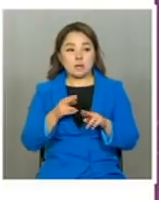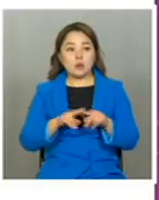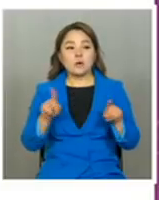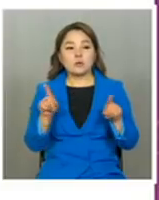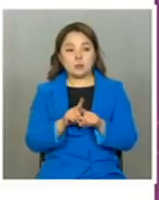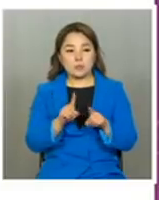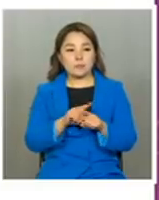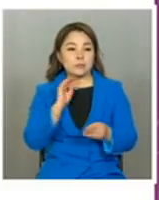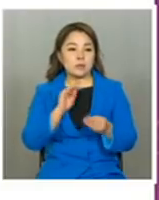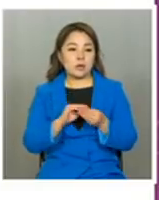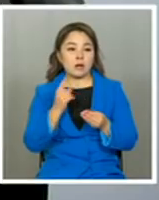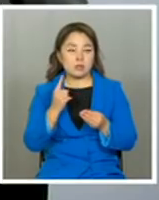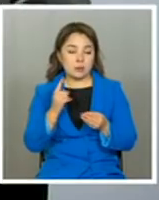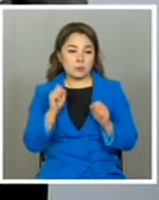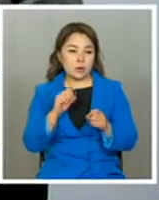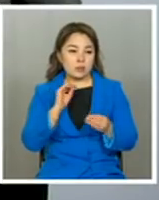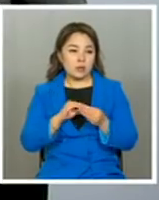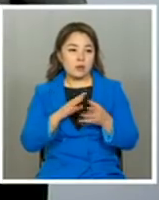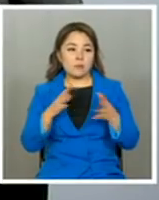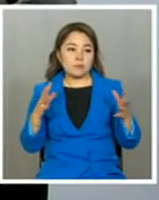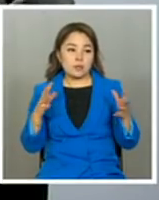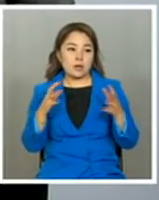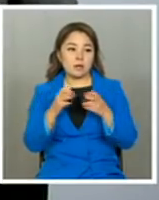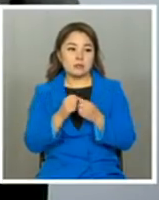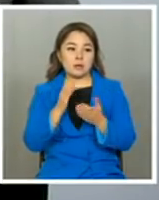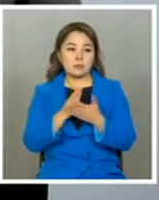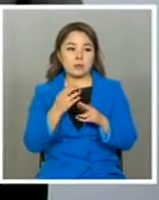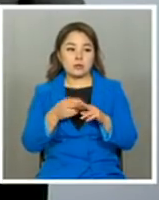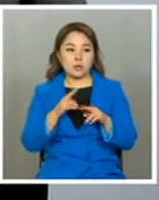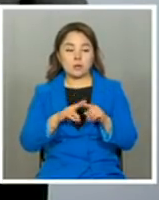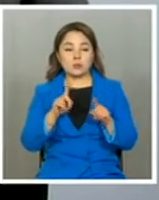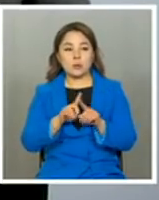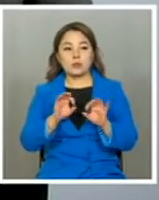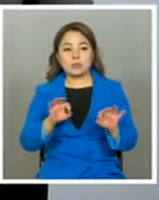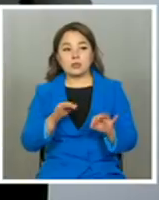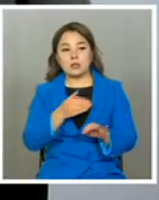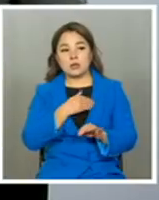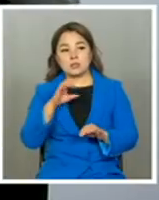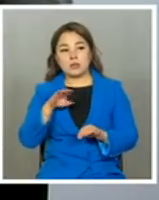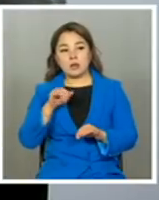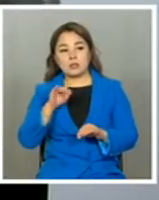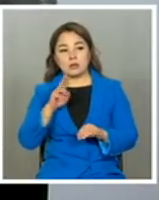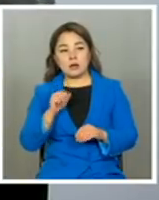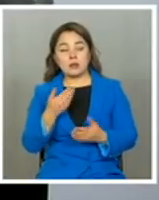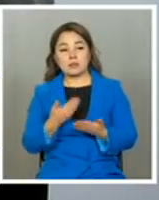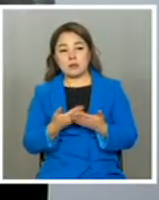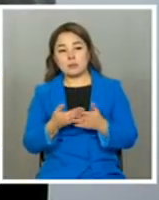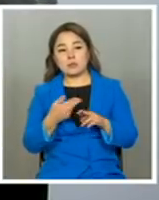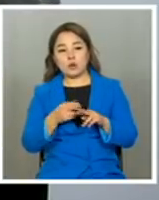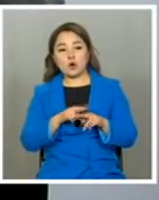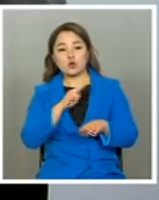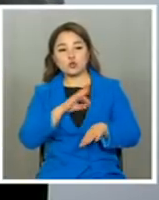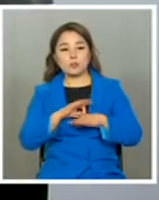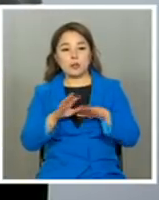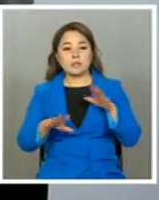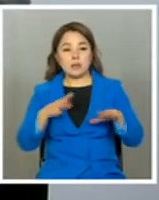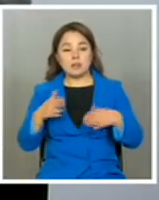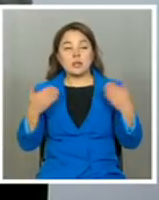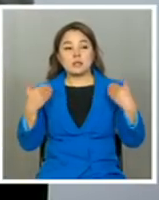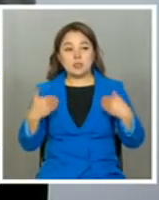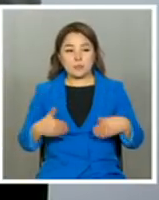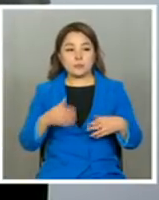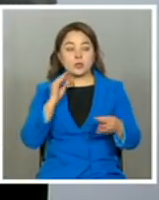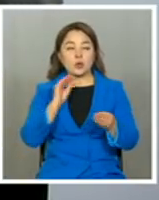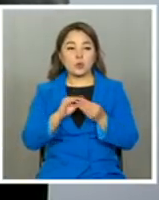ғана жиырылып отырады. Ал енді статикалық жұмысқа толығырақ тоқталайық. Негізінен статикалық жаттығуларға денені